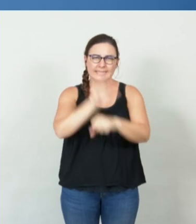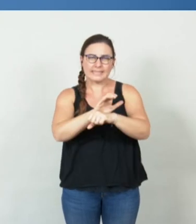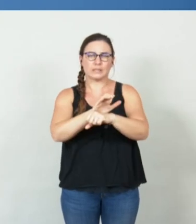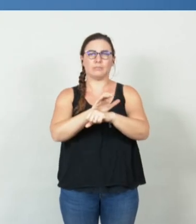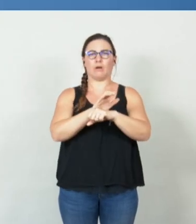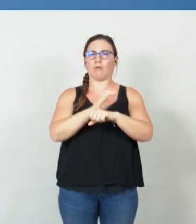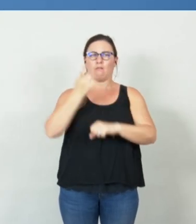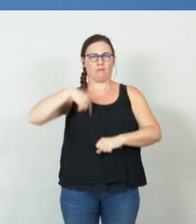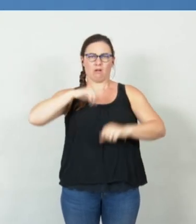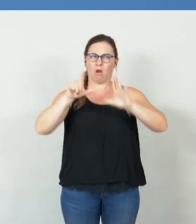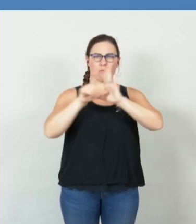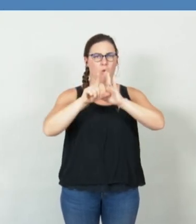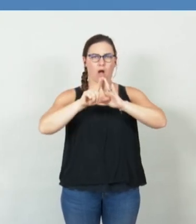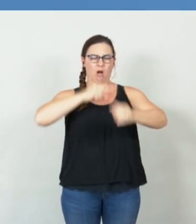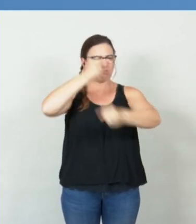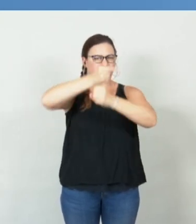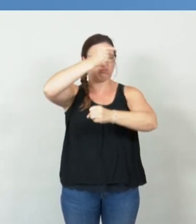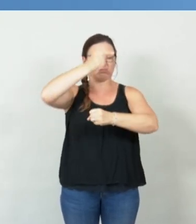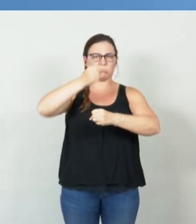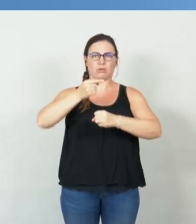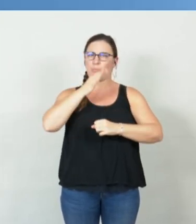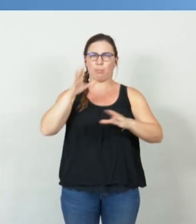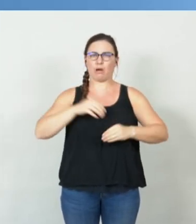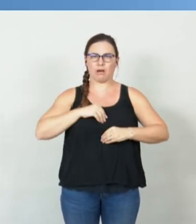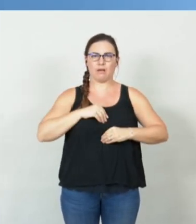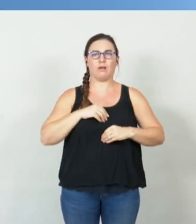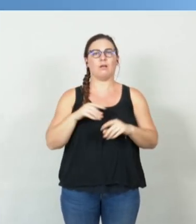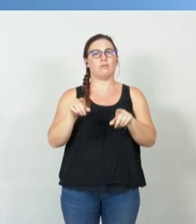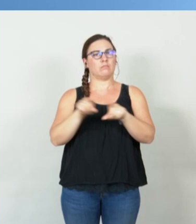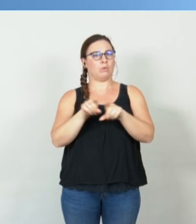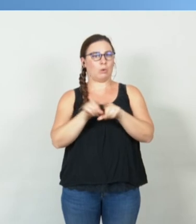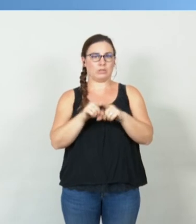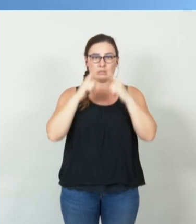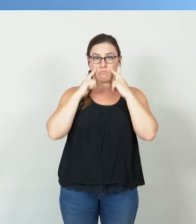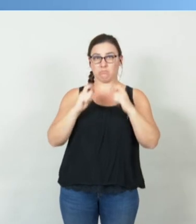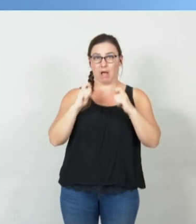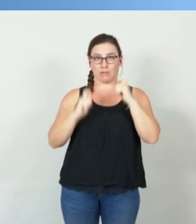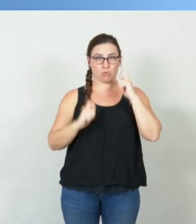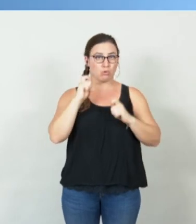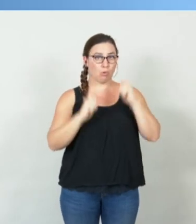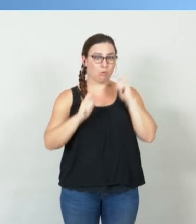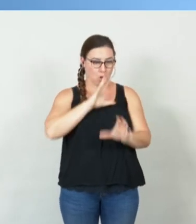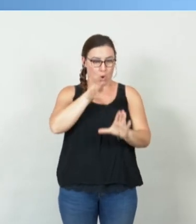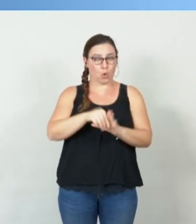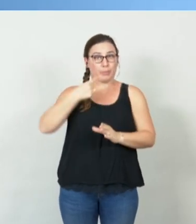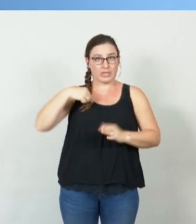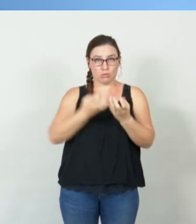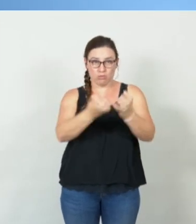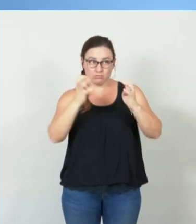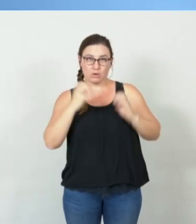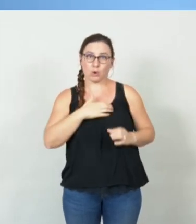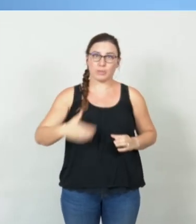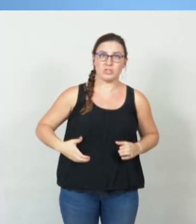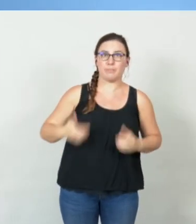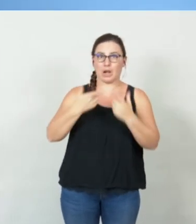condamnables par la loi et j'en appelle d'ailleurs la plus grande vigilance y compris dans un instant si